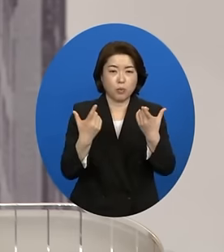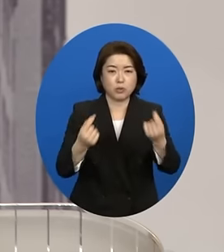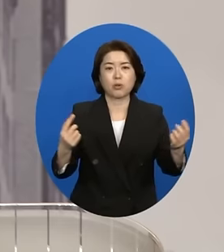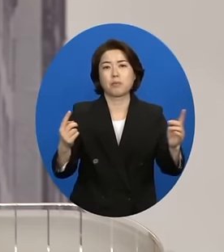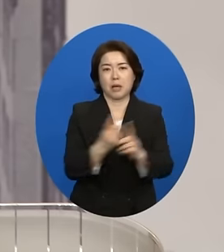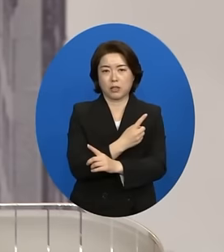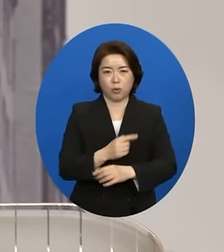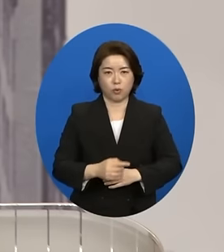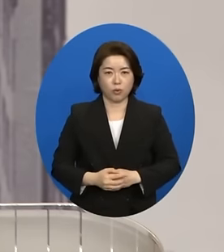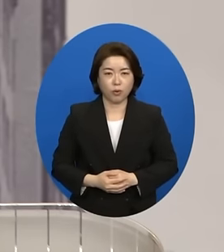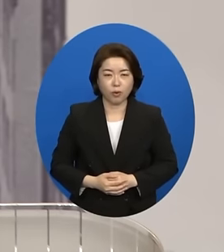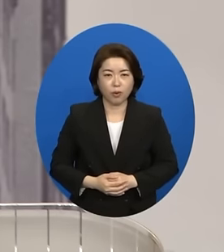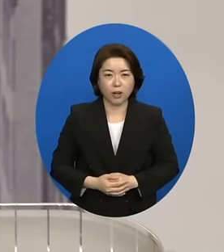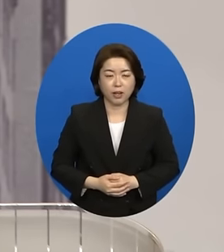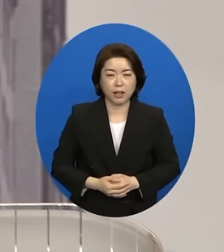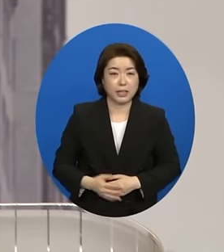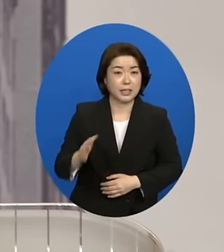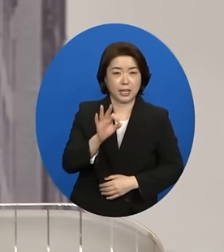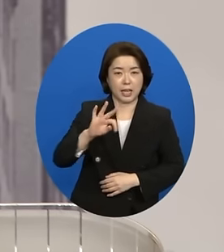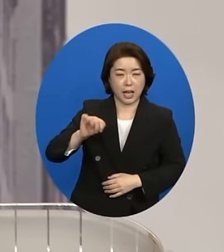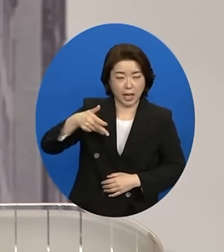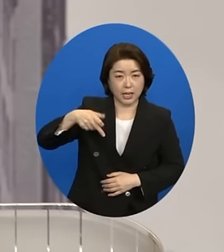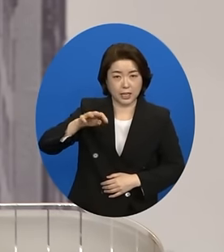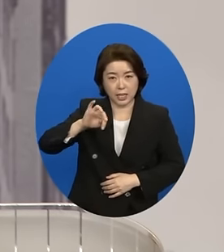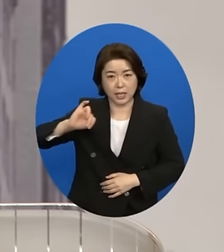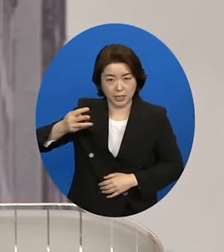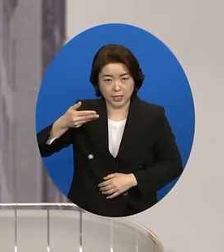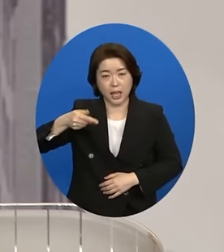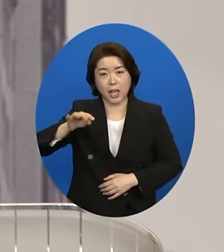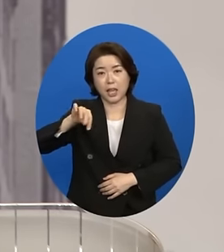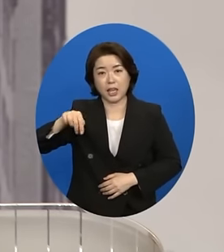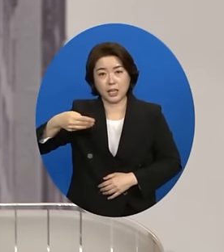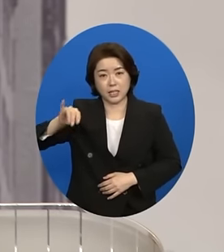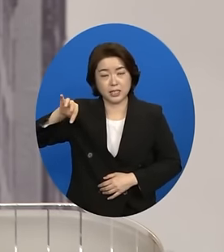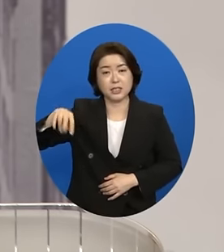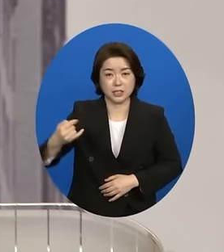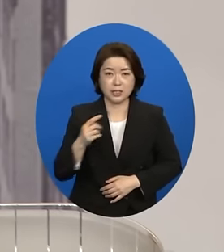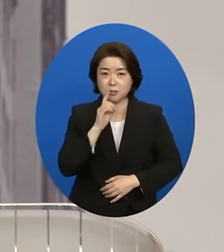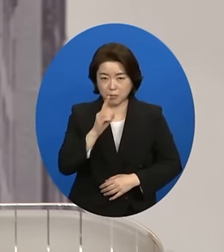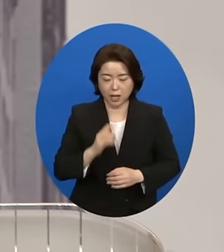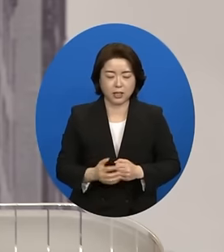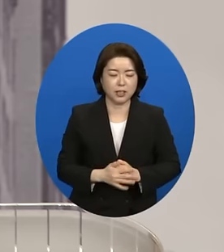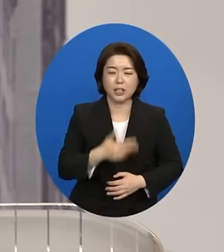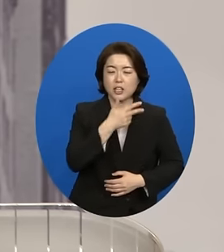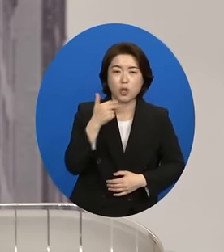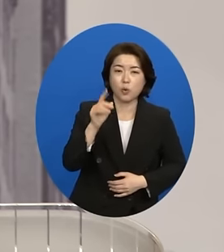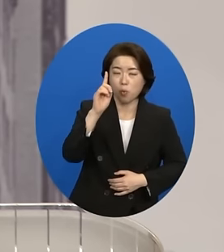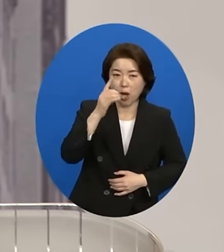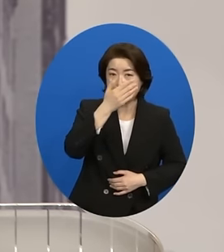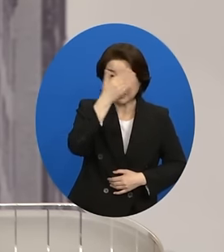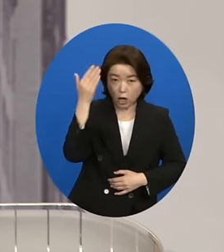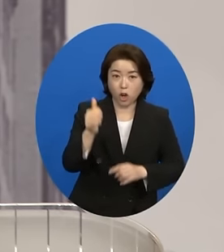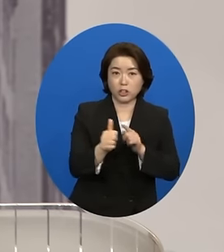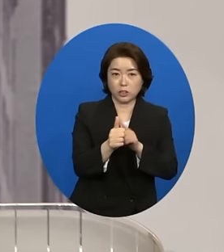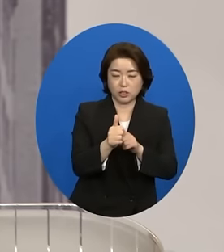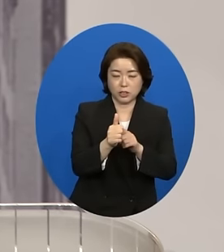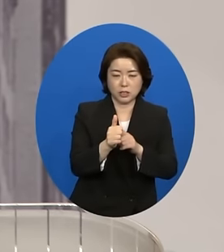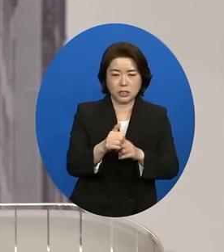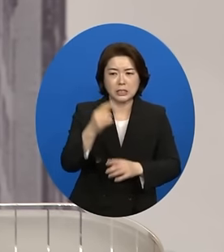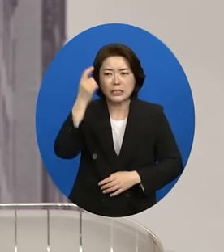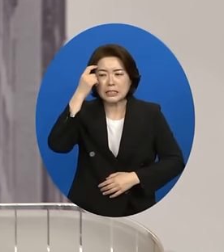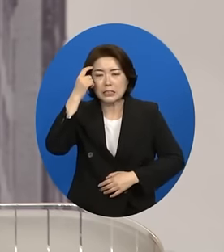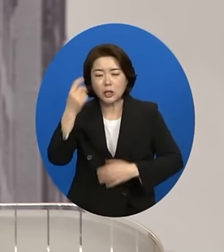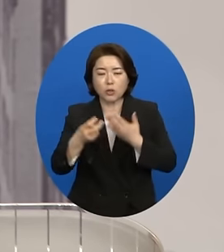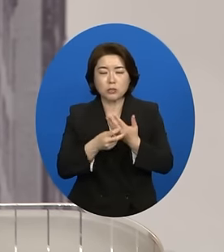것입니다. 구약학자 R.K. 해리슨이라는 사람이 1946년 영국의 한 청년이 정신병원에